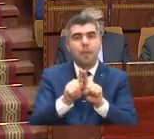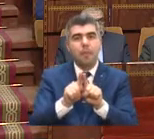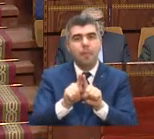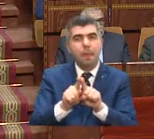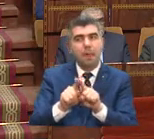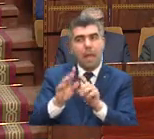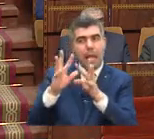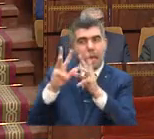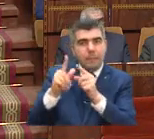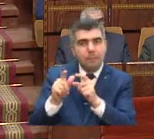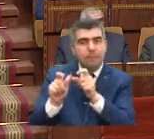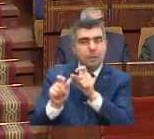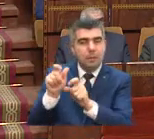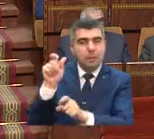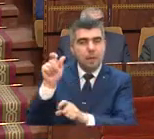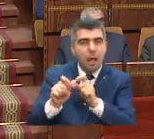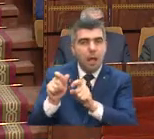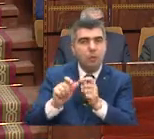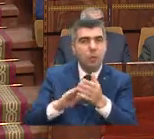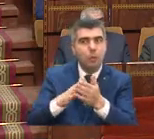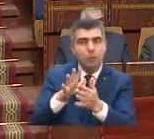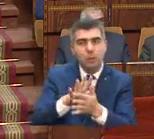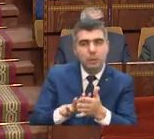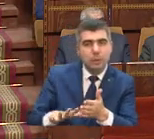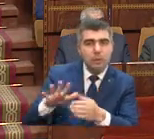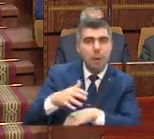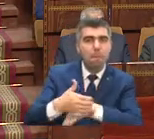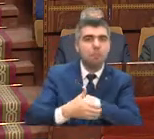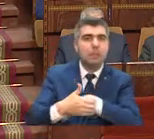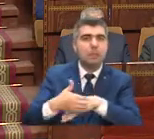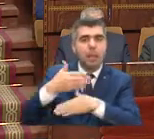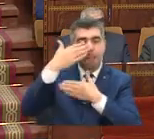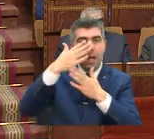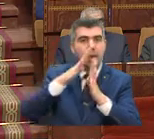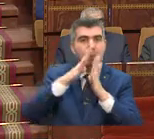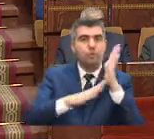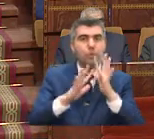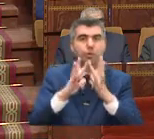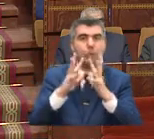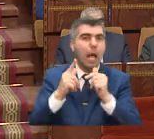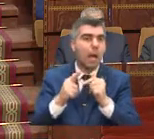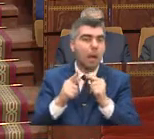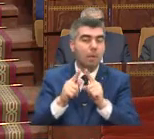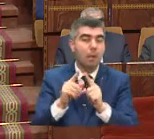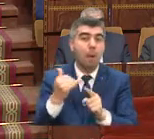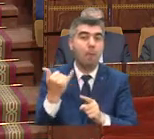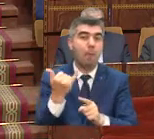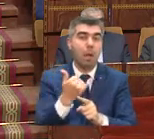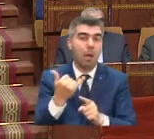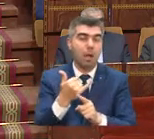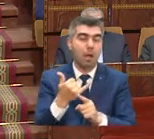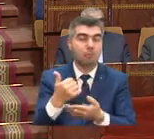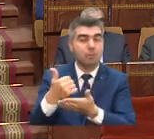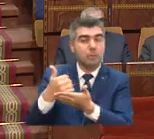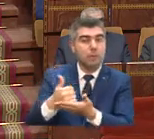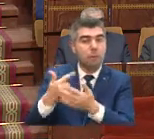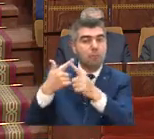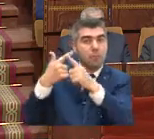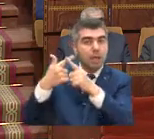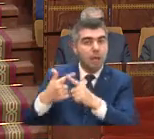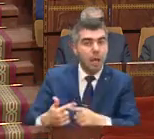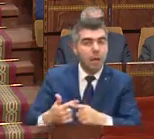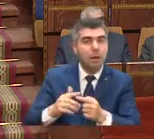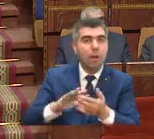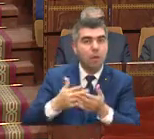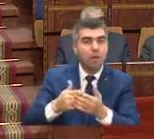التحديد العلمي لخارطة الفقر غيبان الحاجة إلى تمويلات إضافية، إضافة إلى الهوامش اللي